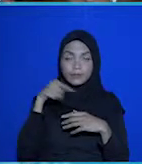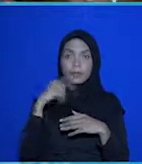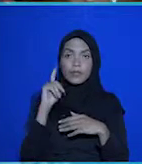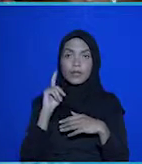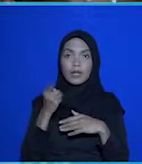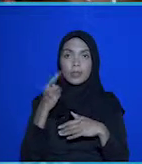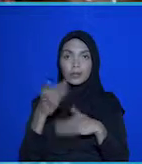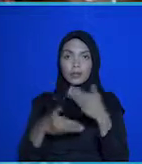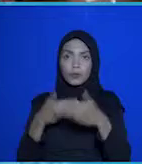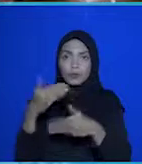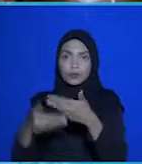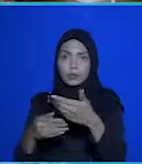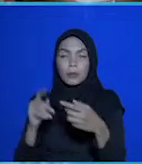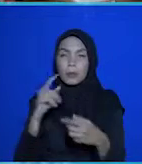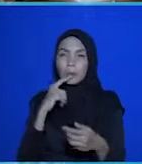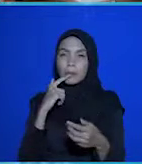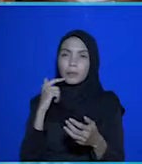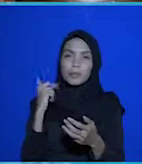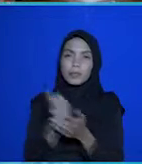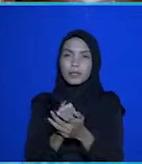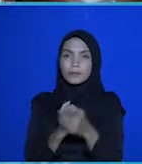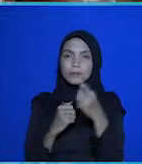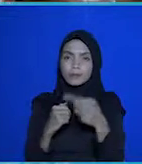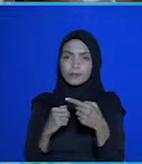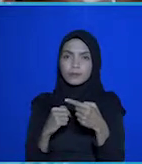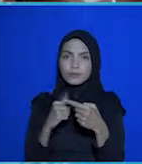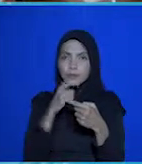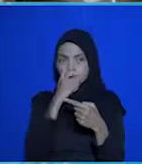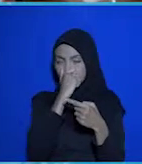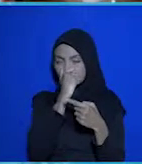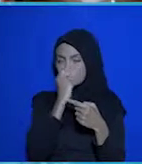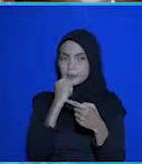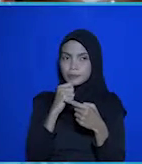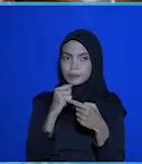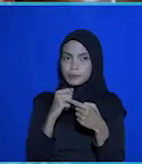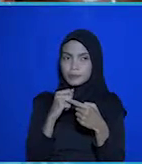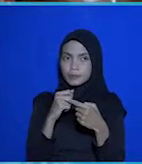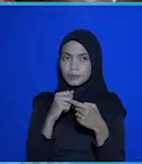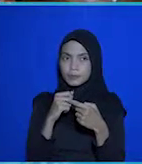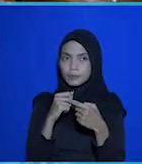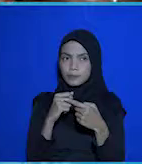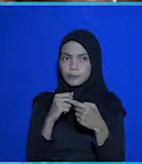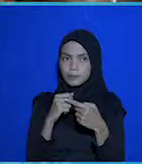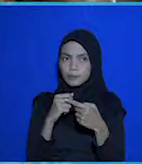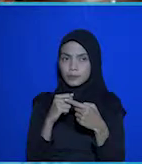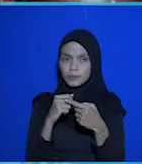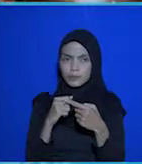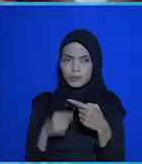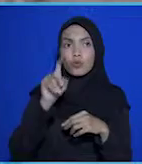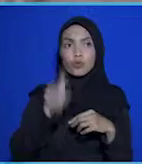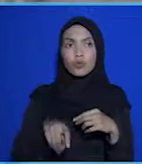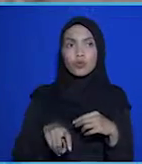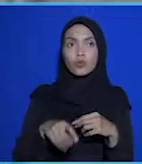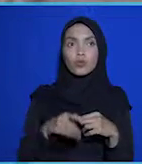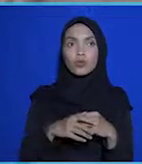bencana itu selalu nomor satu akan yang dibutuhkan, itu akan terjadi pengungsian, dan nomor satu yang dibutuhkan selalu